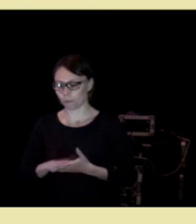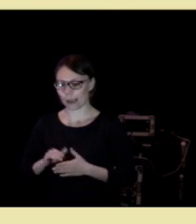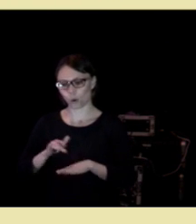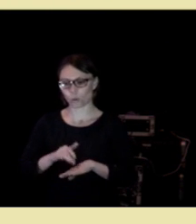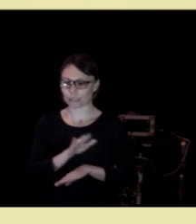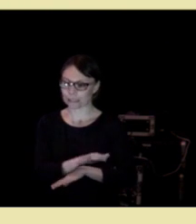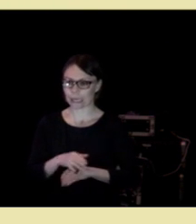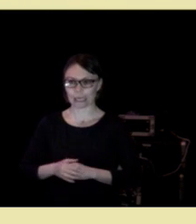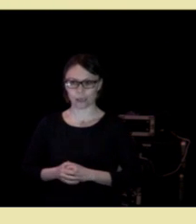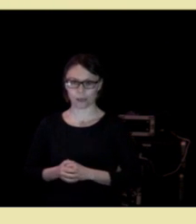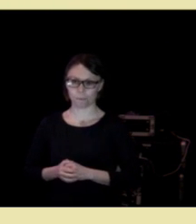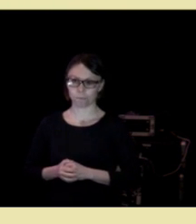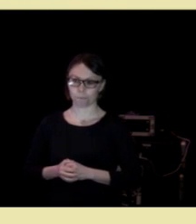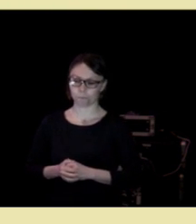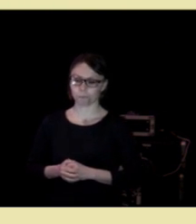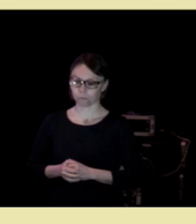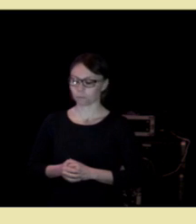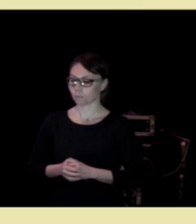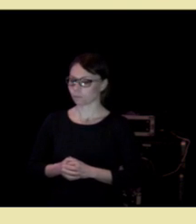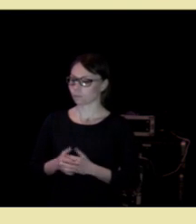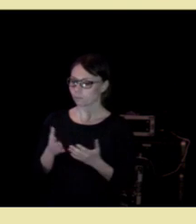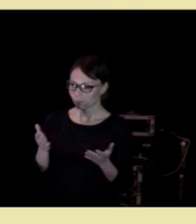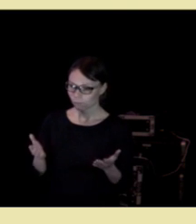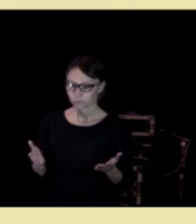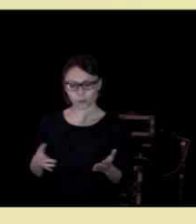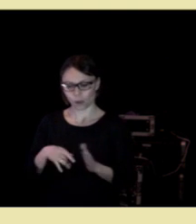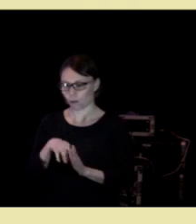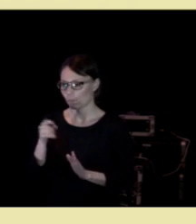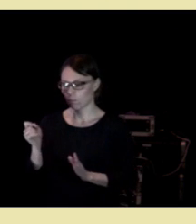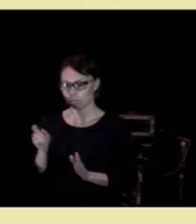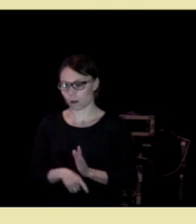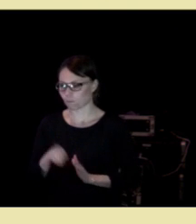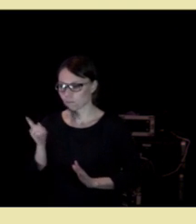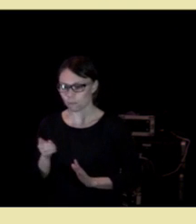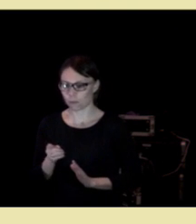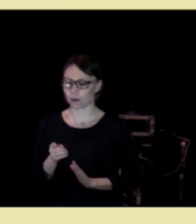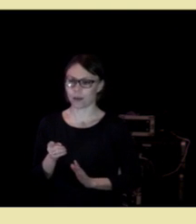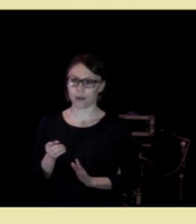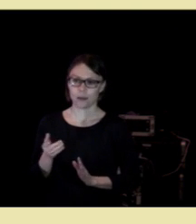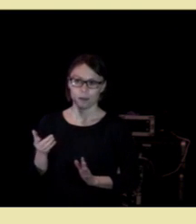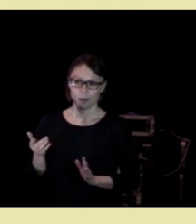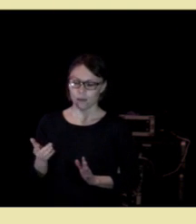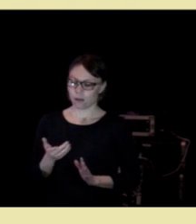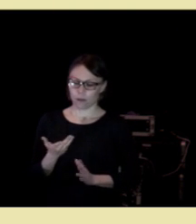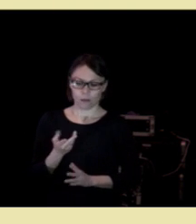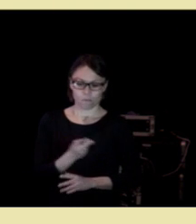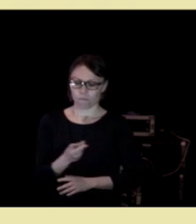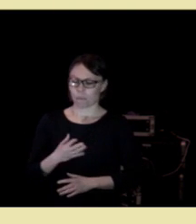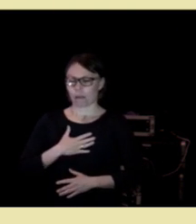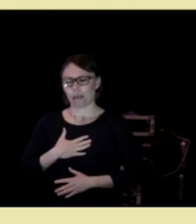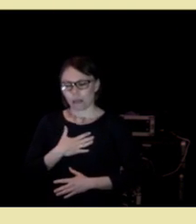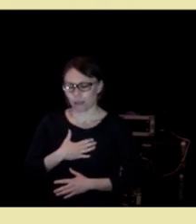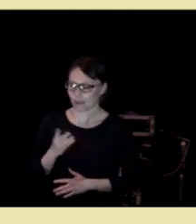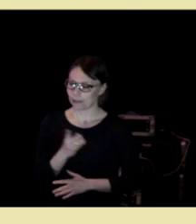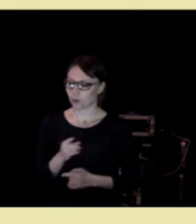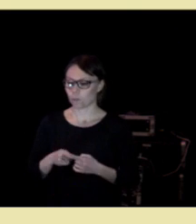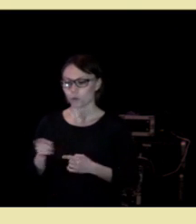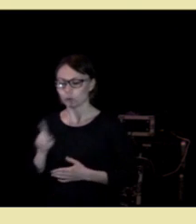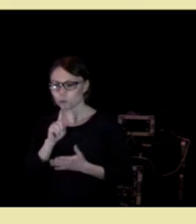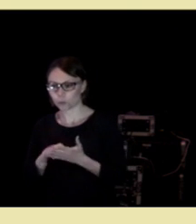si. Helt åpenbart, det har gått veldig raskt. De var veldig fortvila. Men hun